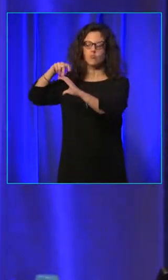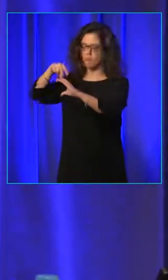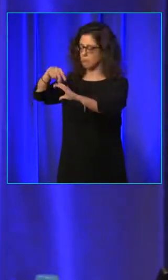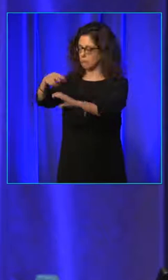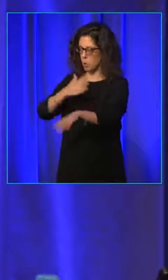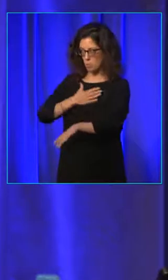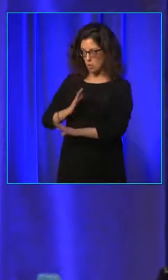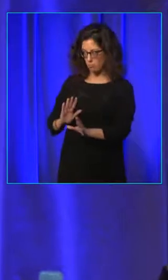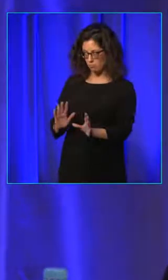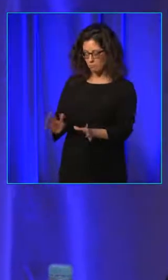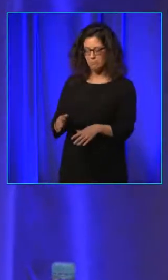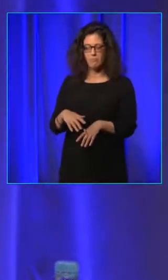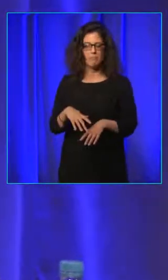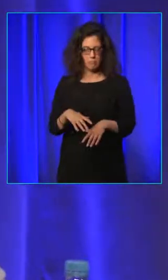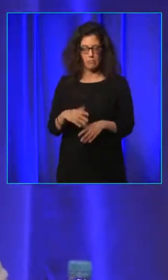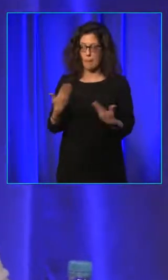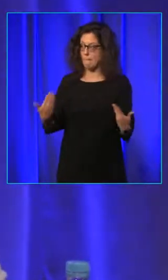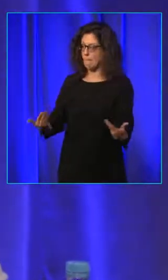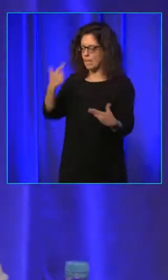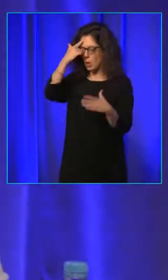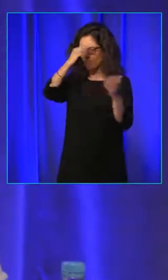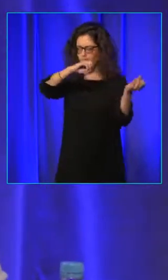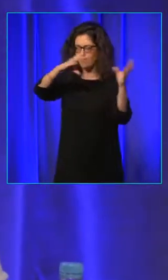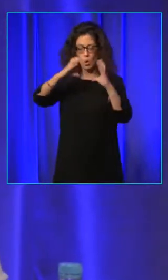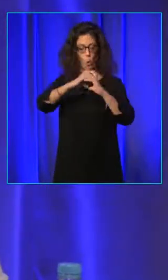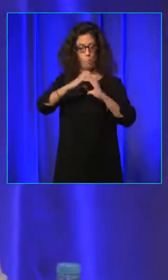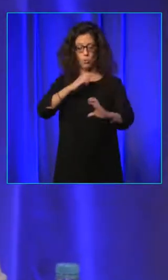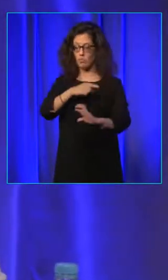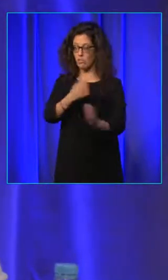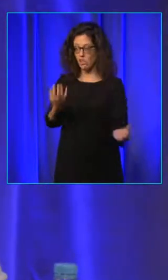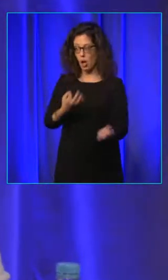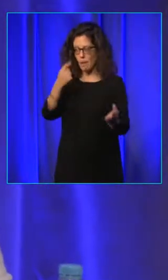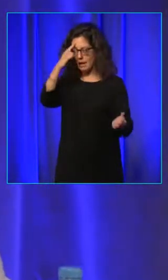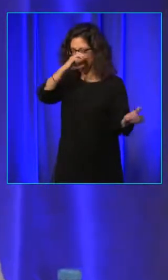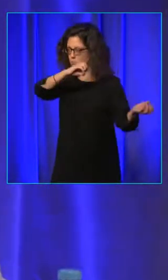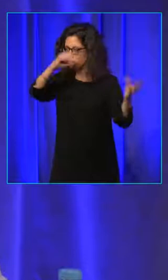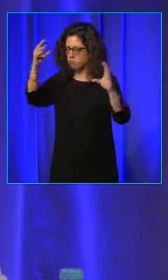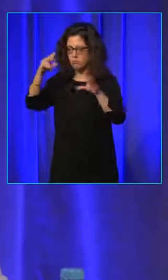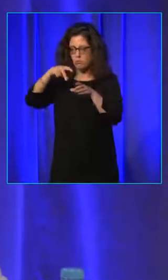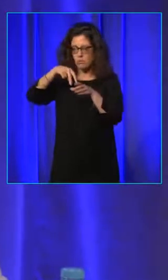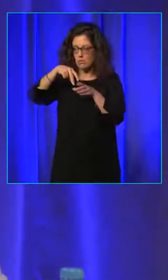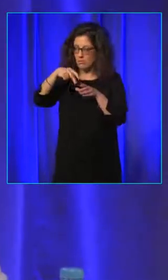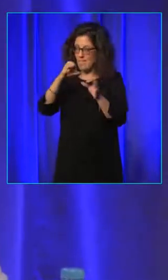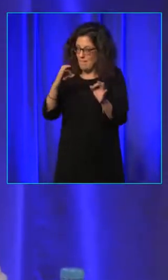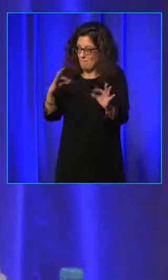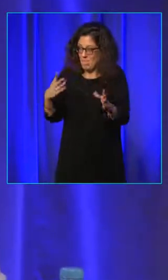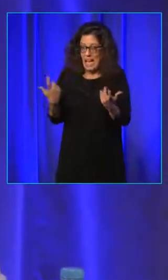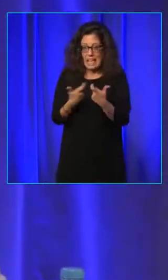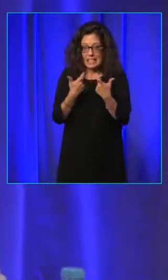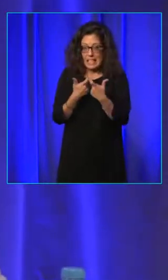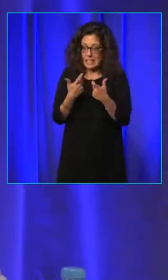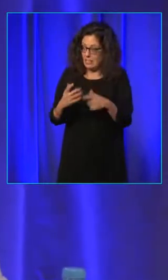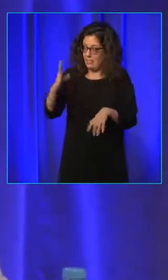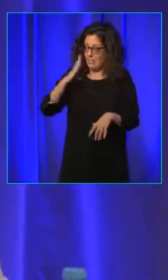poutre normale. Et puis, je lui demandais d'imaginer l'exercice qu'elle faisait en